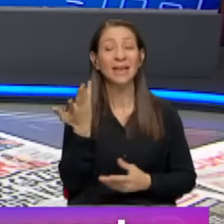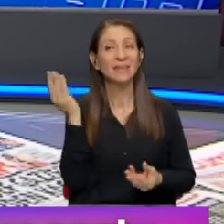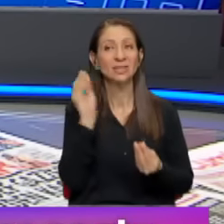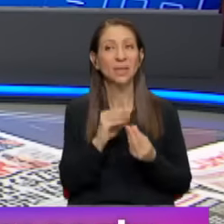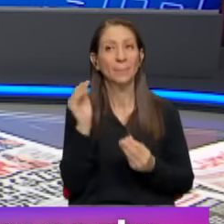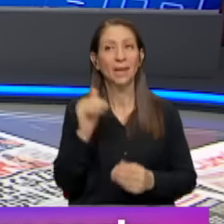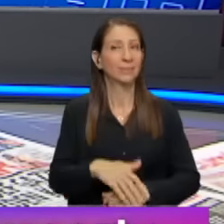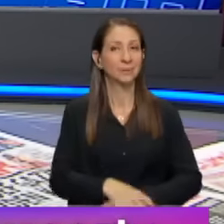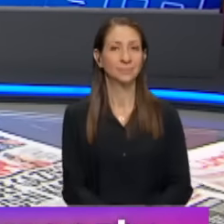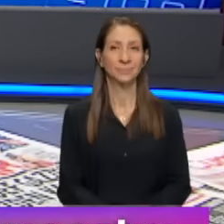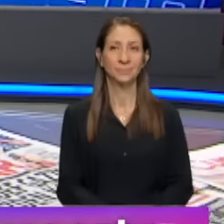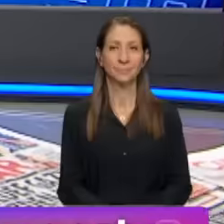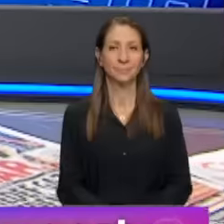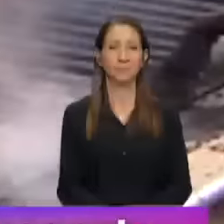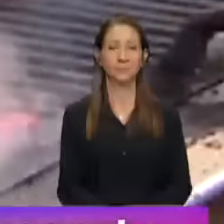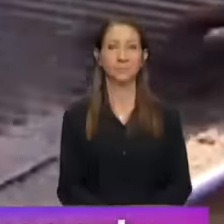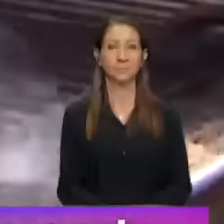zam geldi?